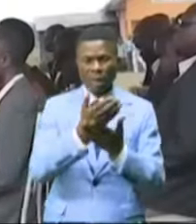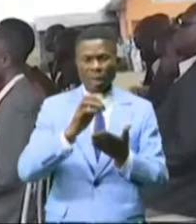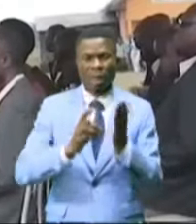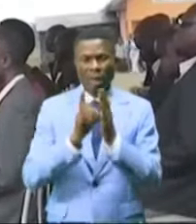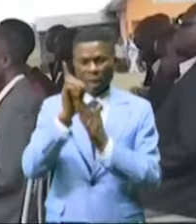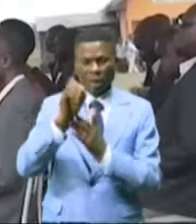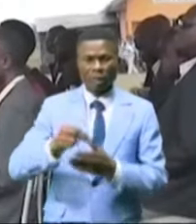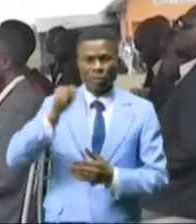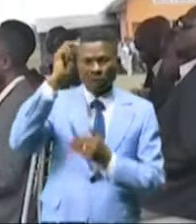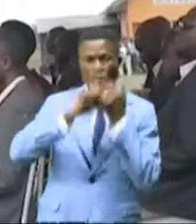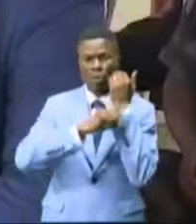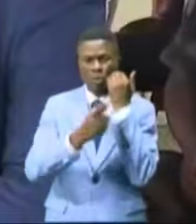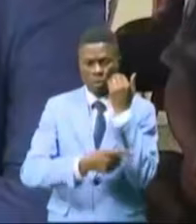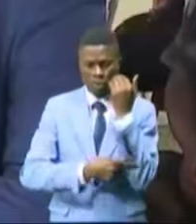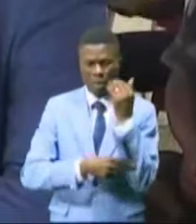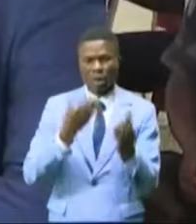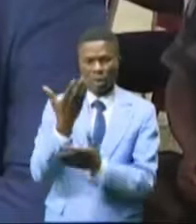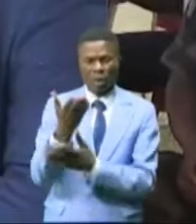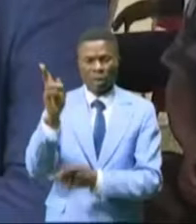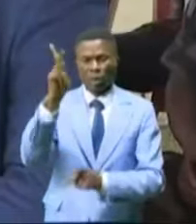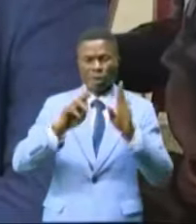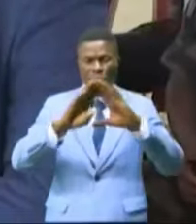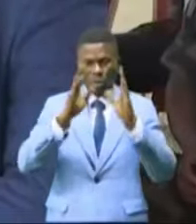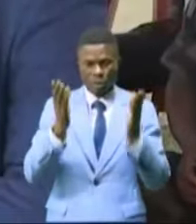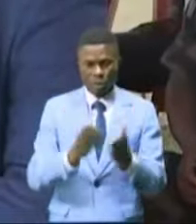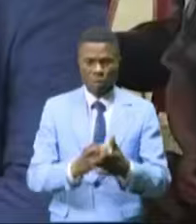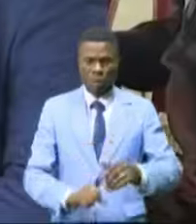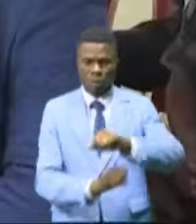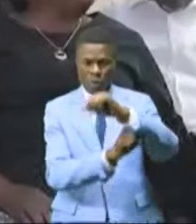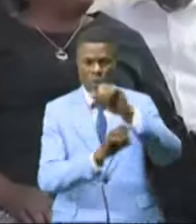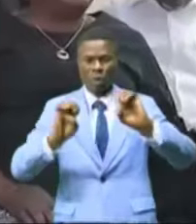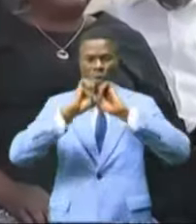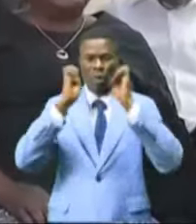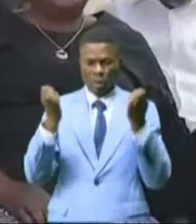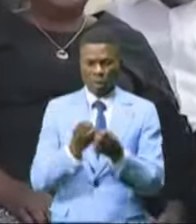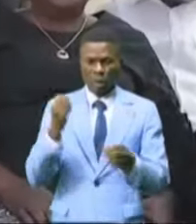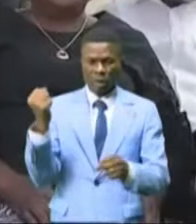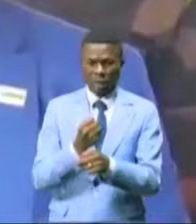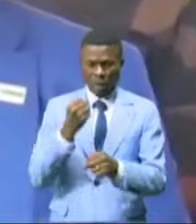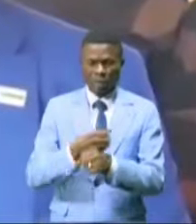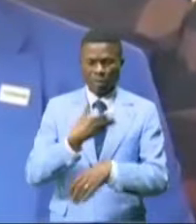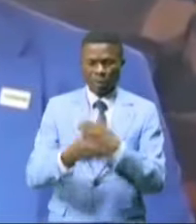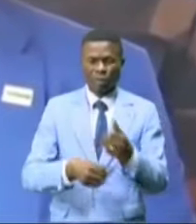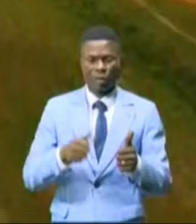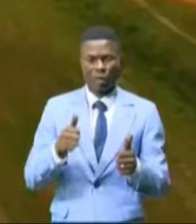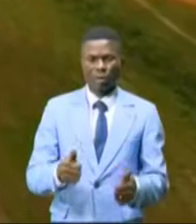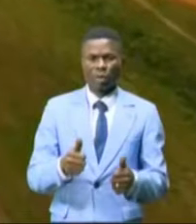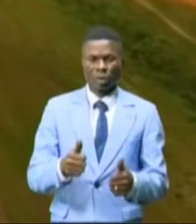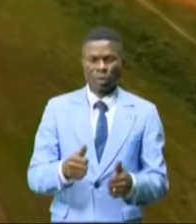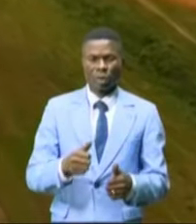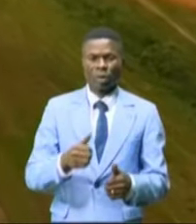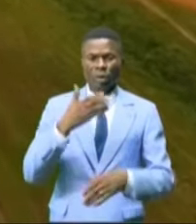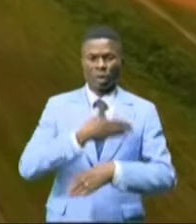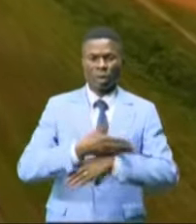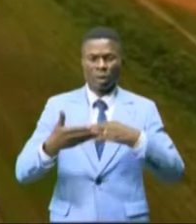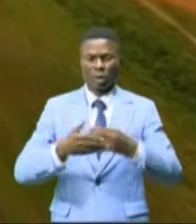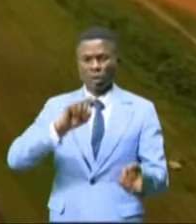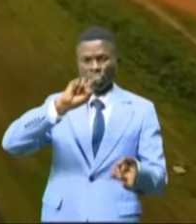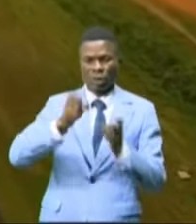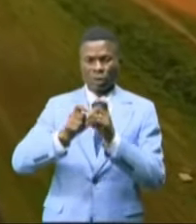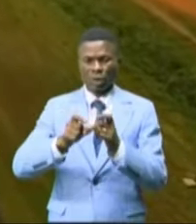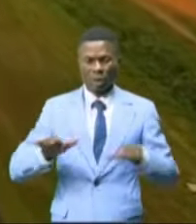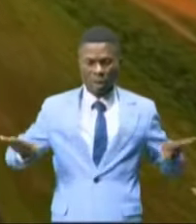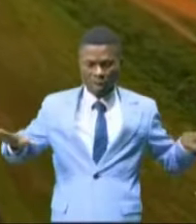Kivu, ainsi qu'il a appelé la population à accompagner l'entreprise dans l'exécution du projet. La construction et la modernisation